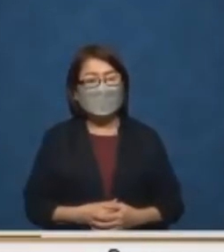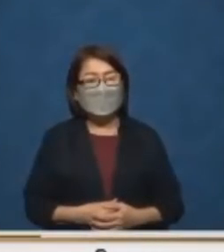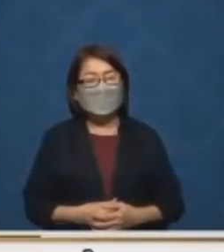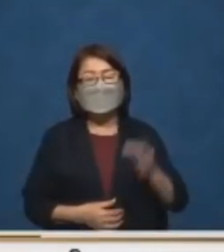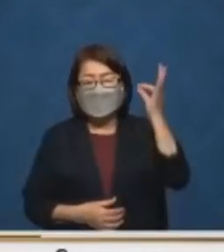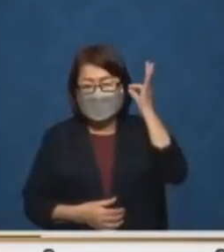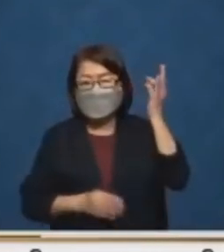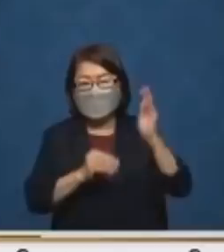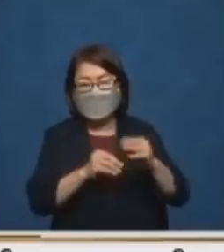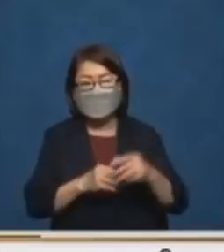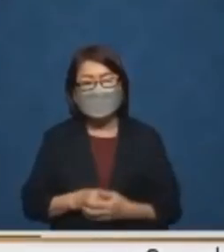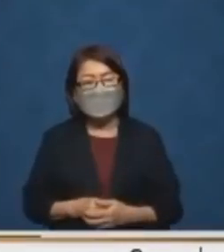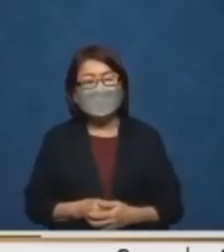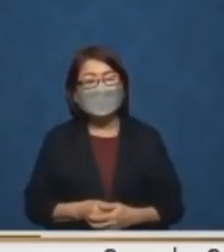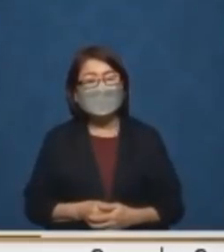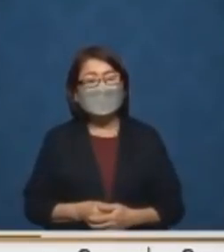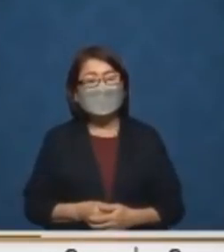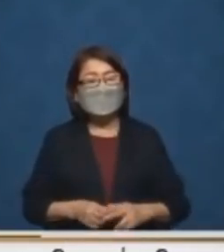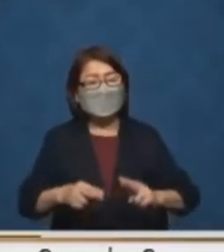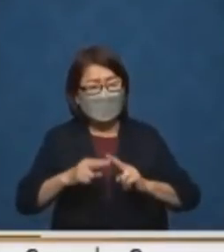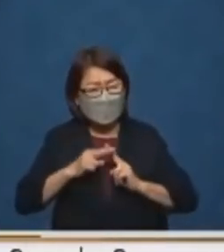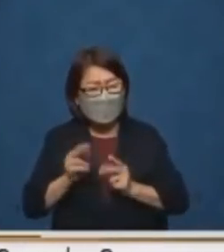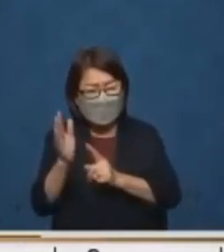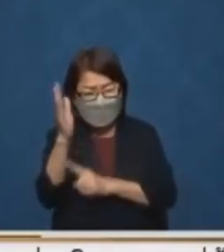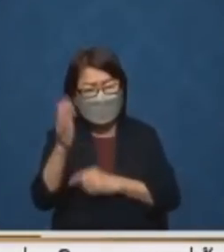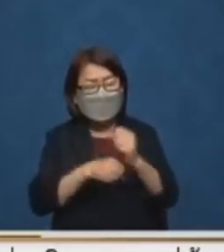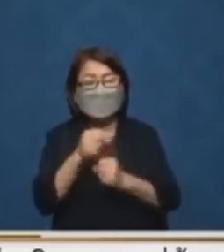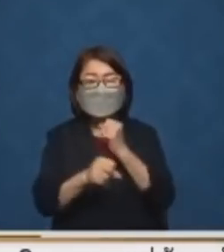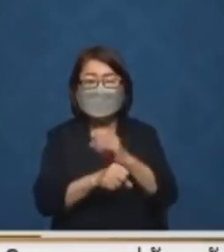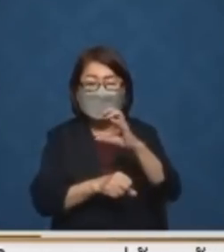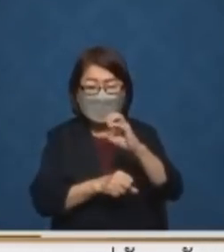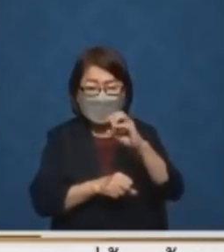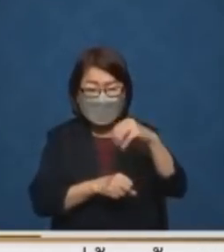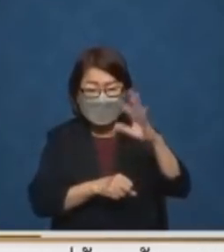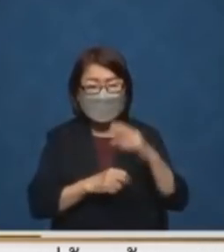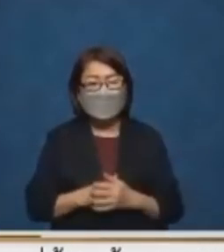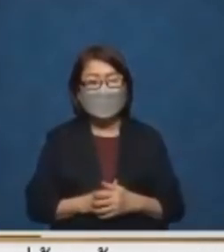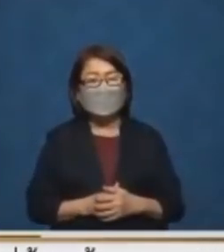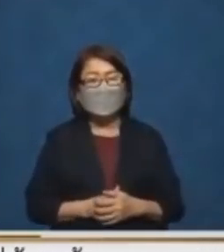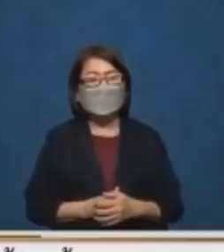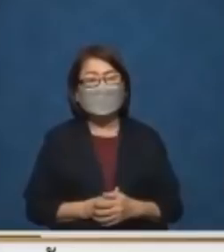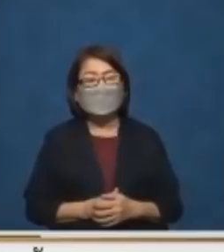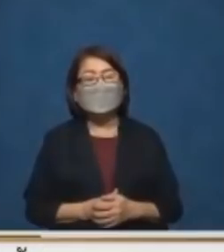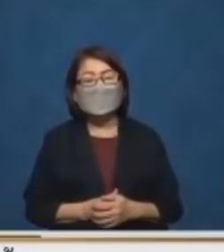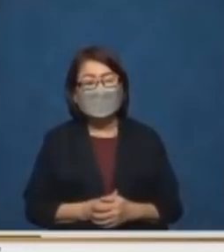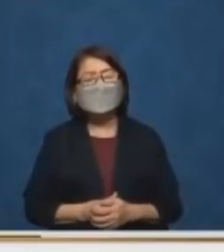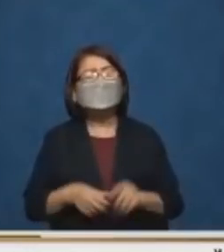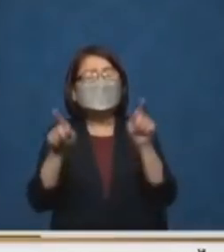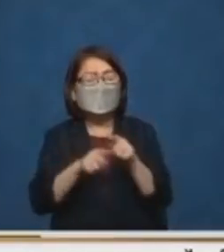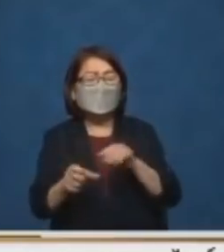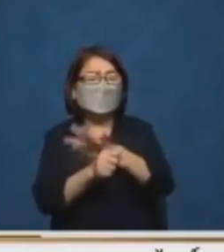เปิดเสีงด้ครับมาความตเองมาได้กัน 50 ปีแล้วนึนะครับมคือโลวโลกหน่ง